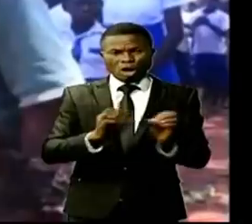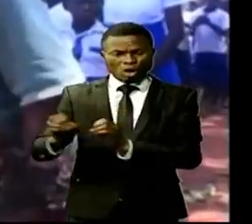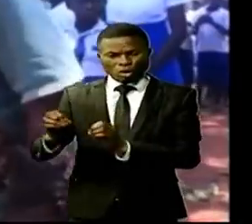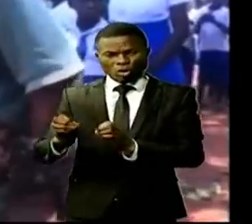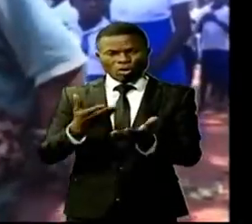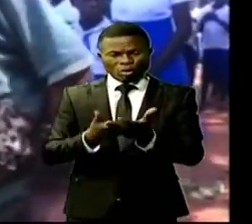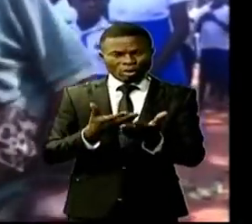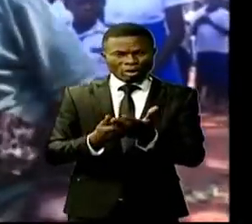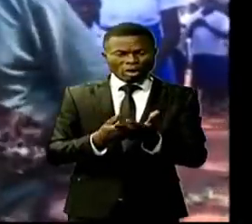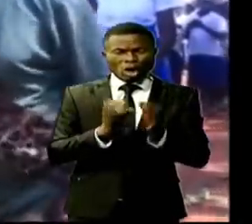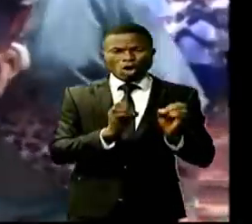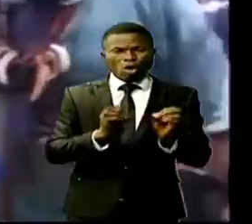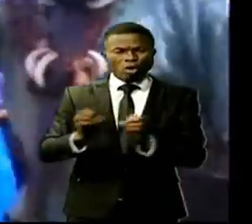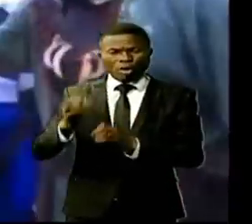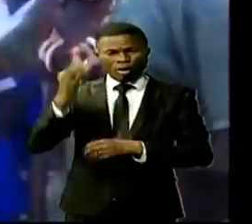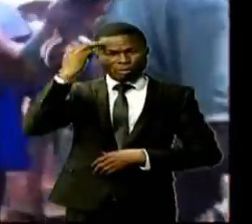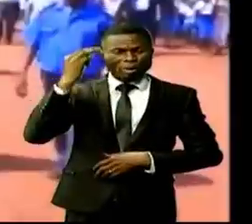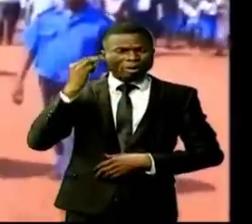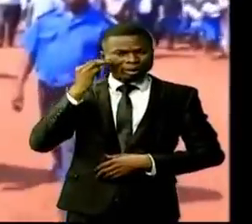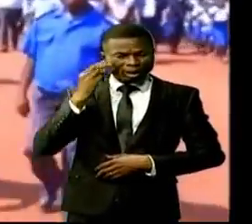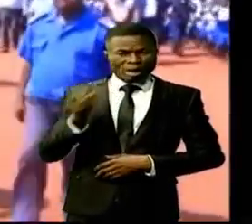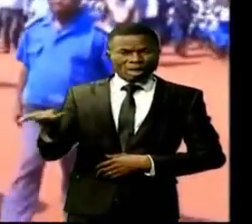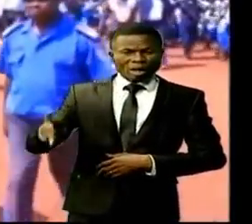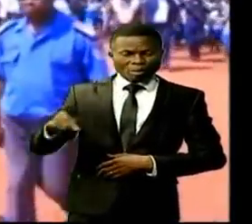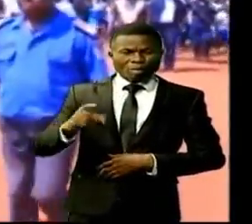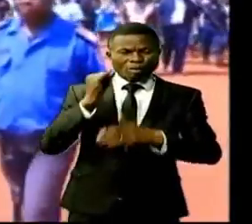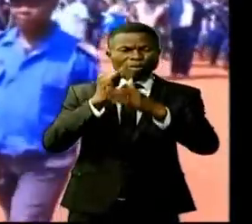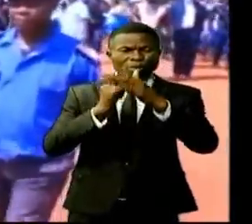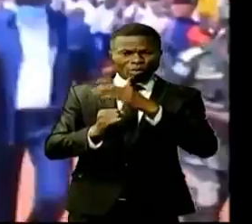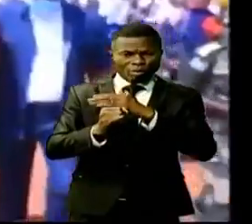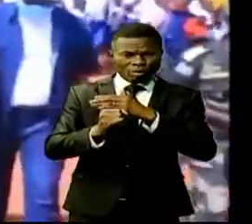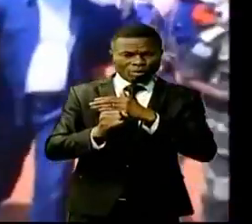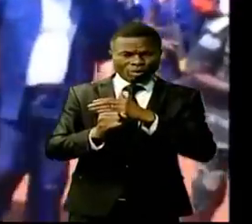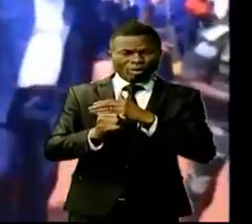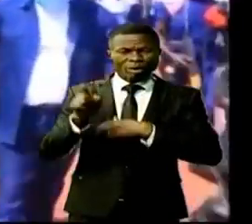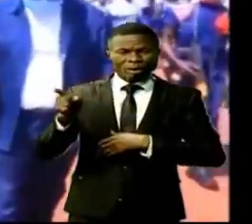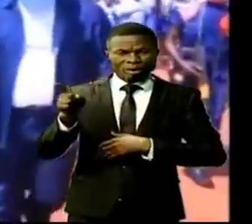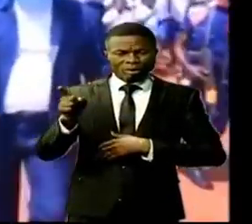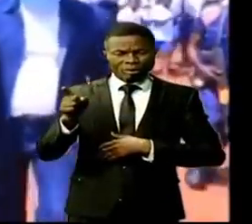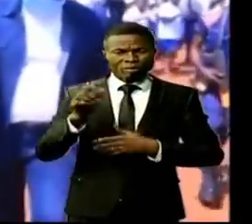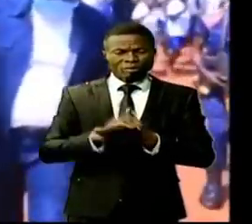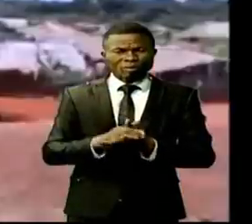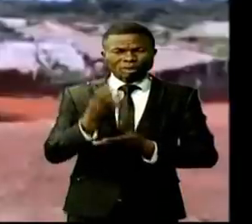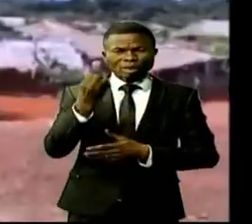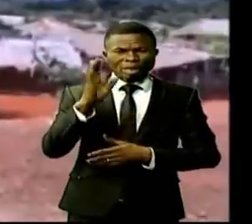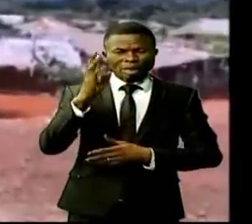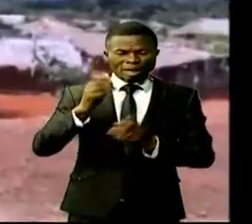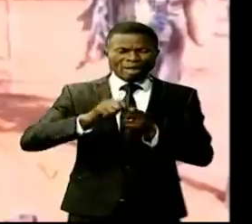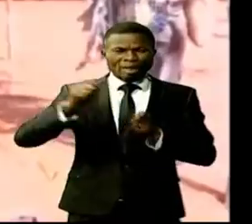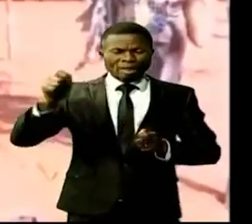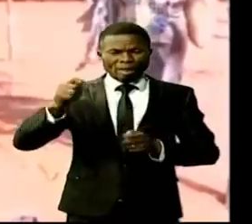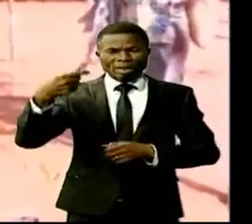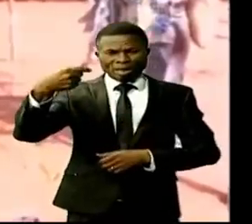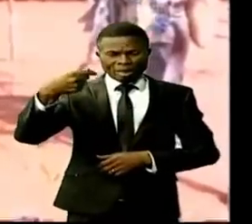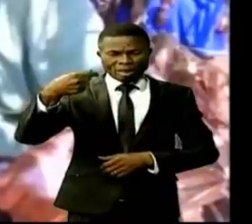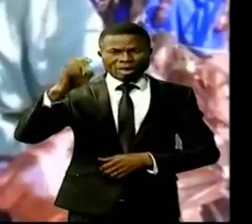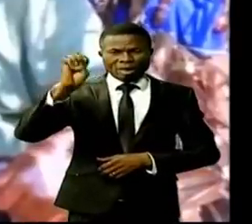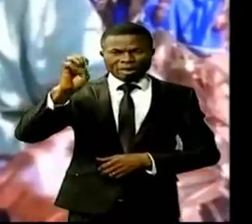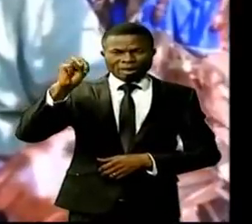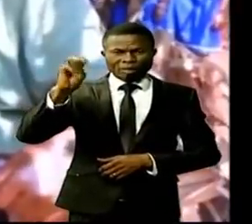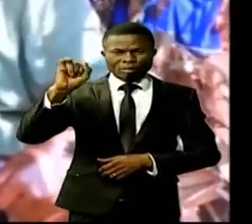cet effet était présidée par le ministre provincial de l'Intérieur, Victor Zouatela, à 44 km de Guémena, au village